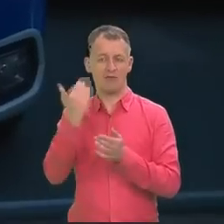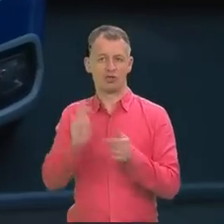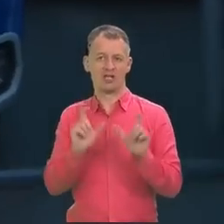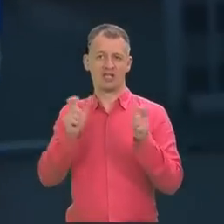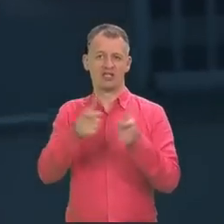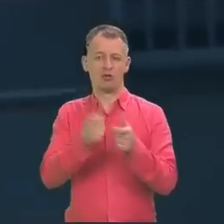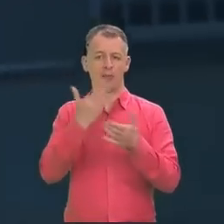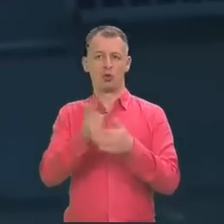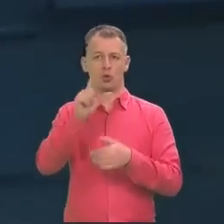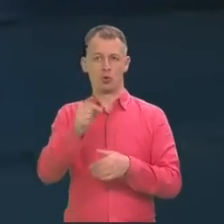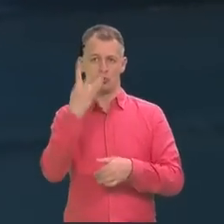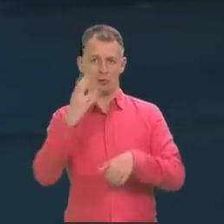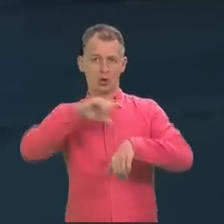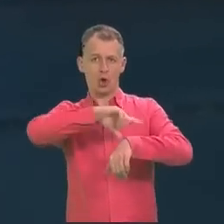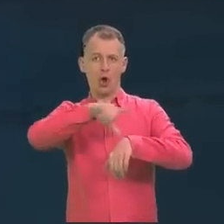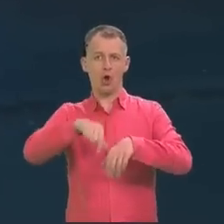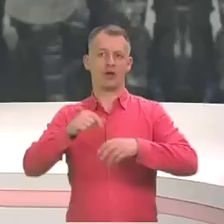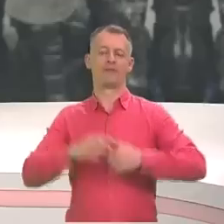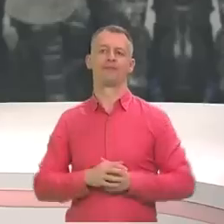pentru 24 de ore.